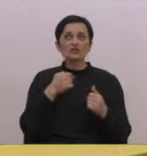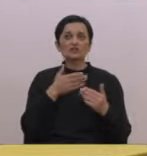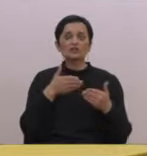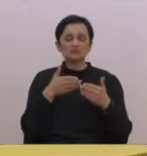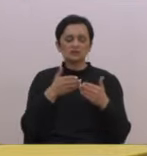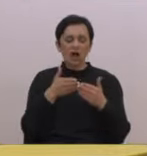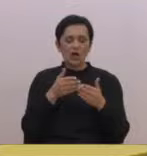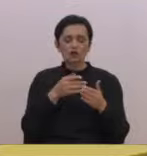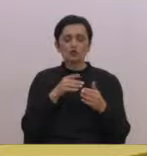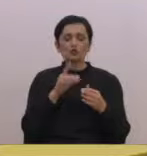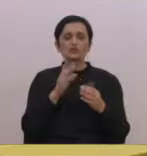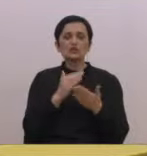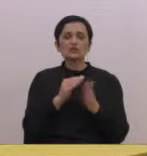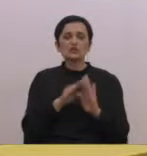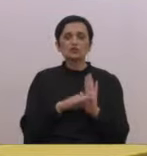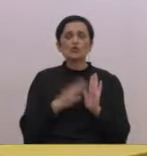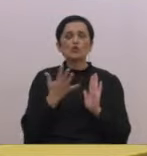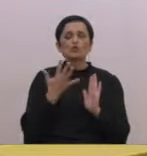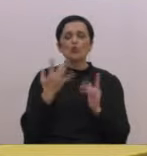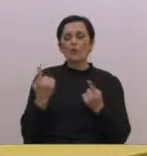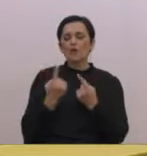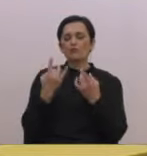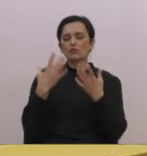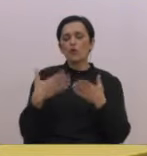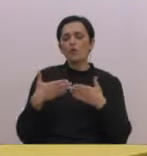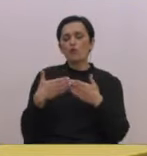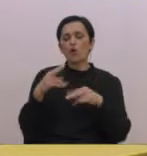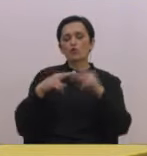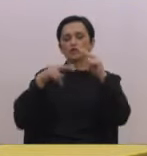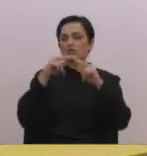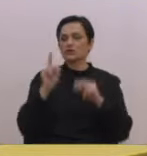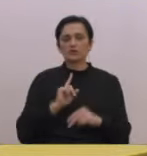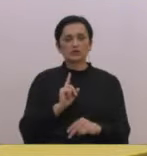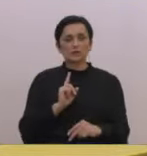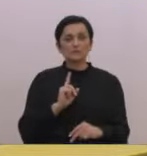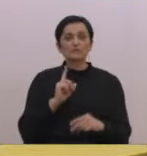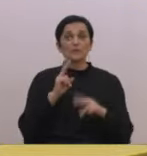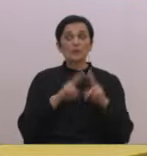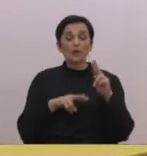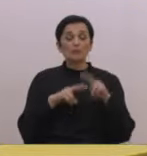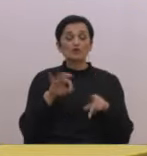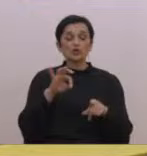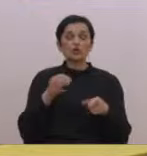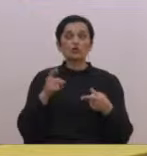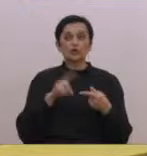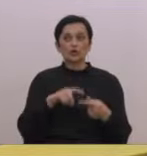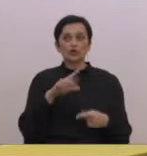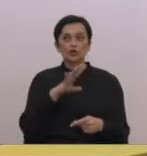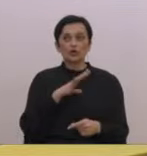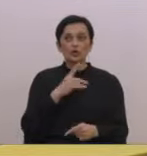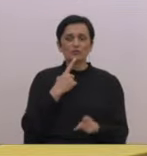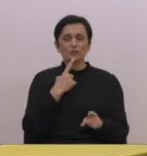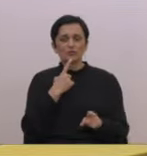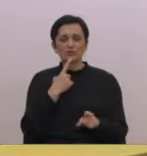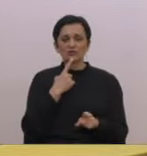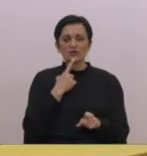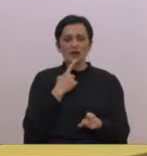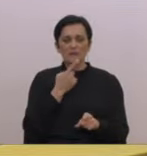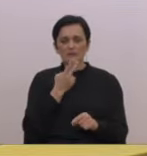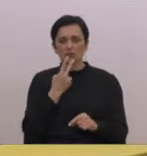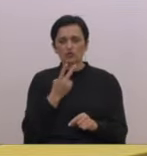უბრალოდ სადღაც როგორიღაც ტიპის პორტი აშენდეს. Ასევე მშენებლობასთან დაკავშირებითაც იყო სკეპტიციზმი, რომ